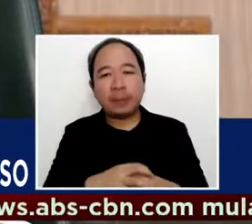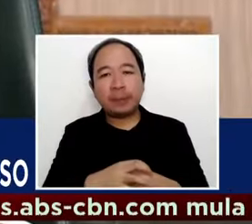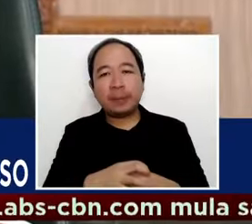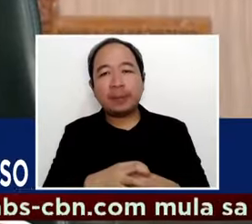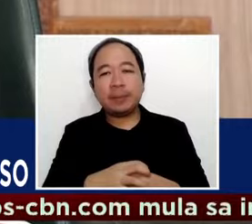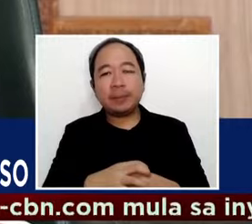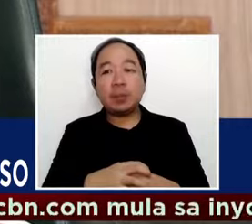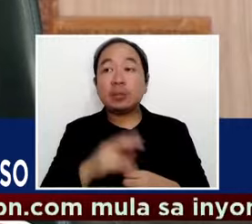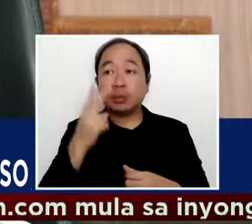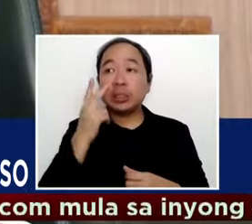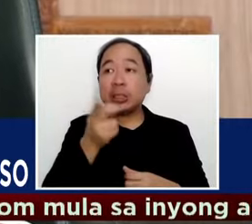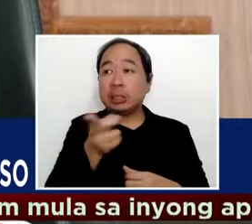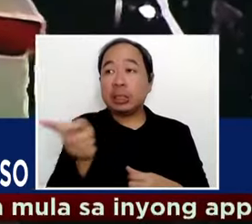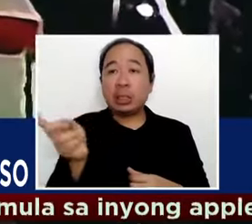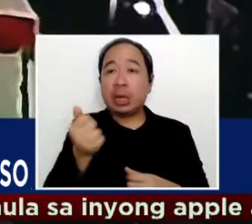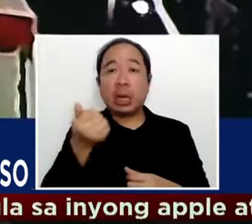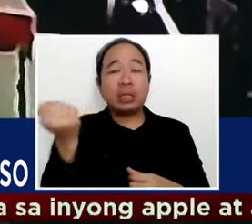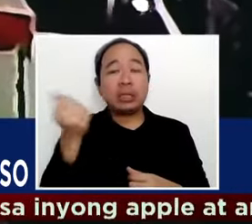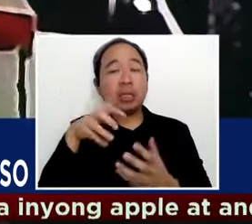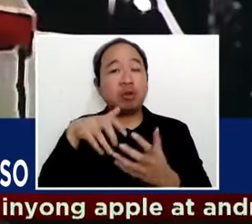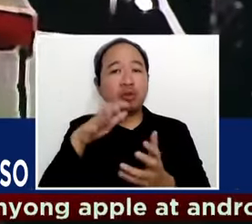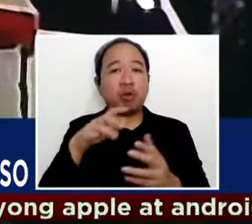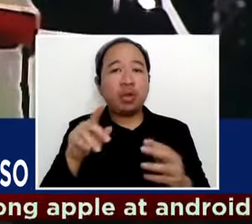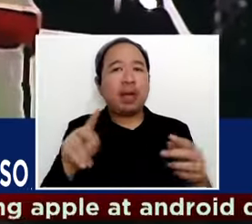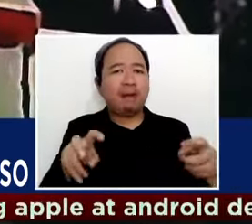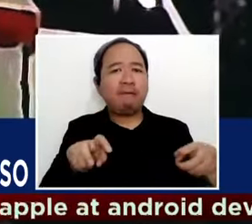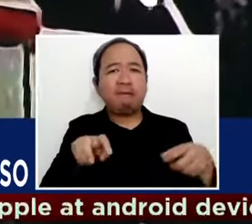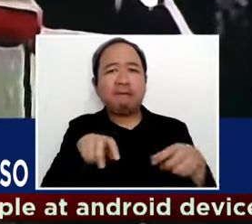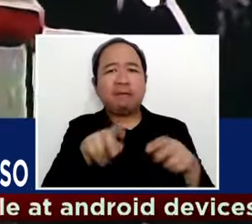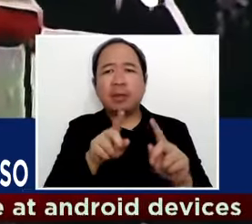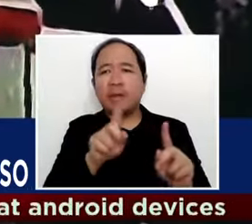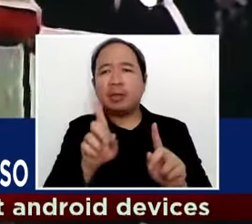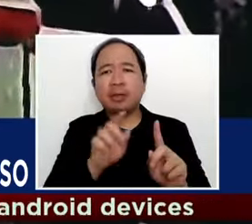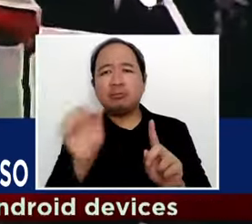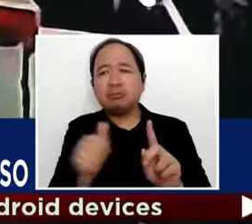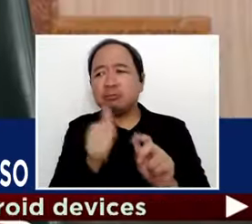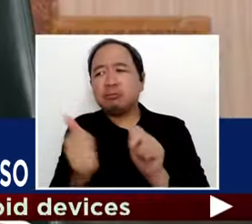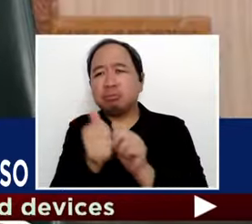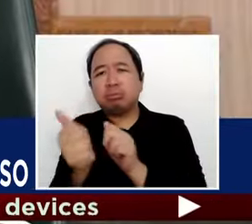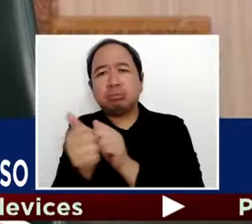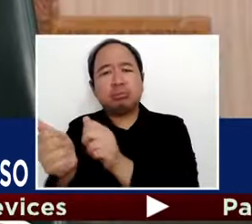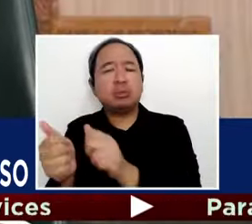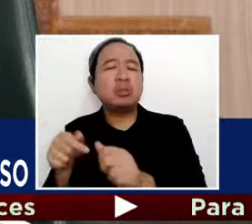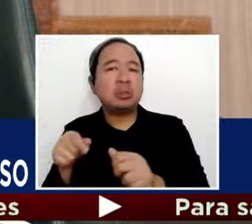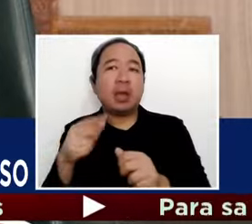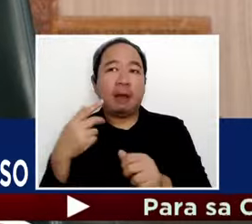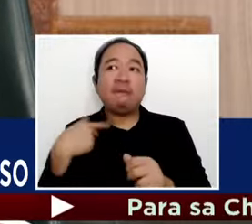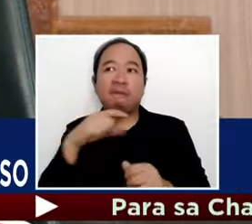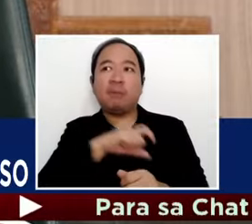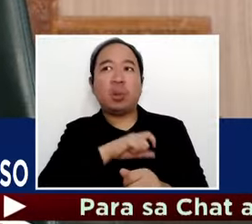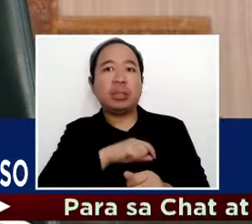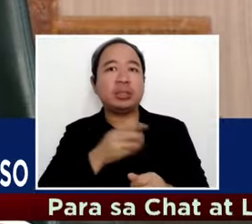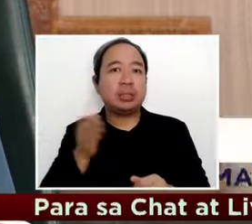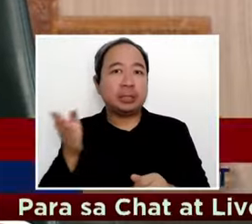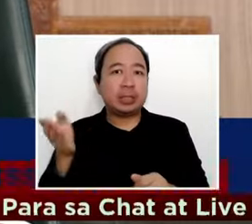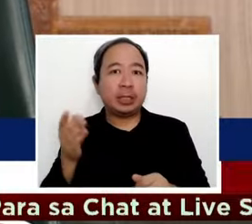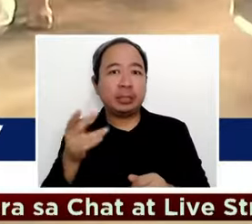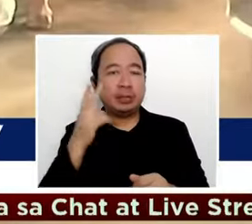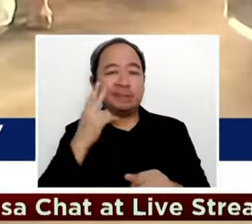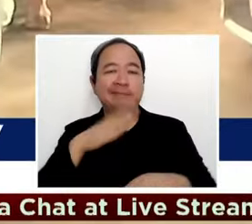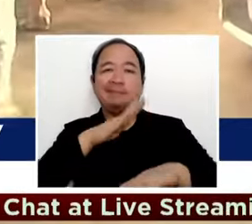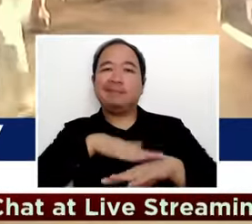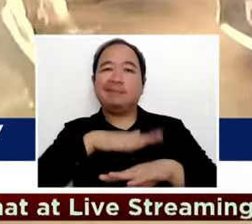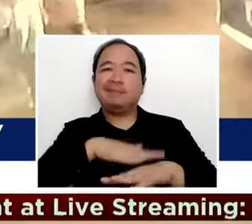aso doon, hinabol din niya para saksakin. Nagkataon naman na may mga pulis tayong nagpapatulya. Inaresto ka agad itong Koreano